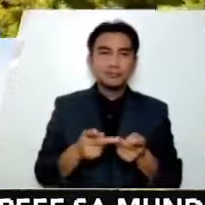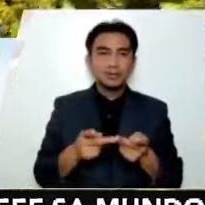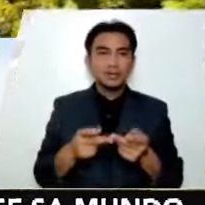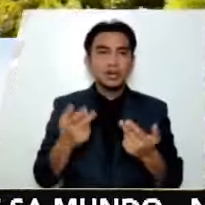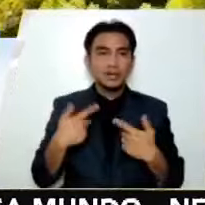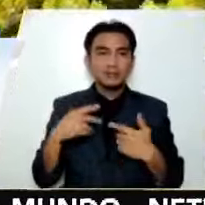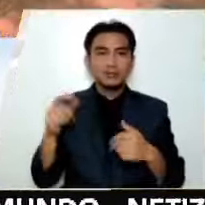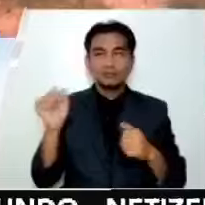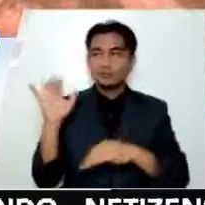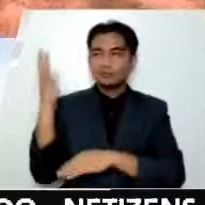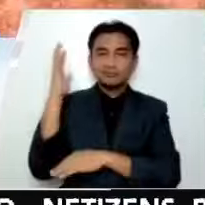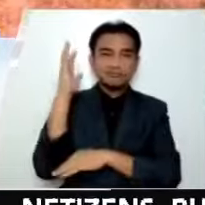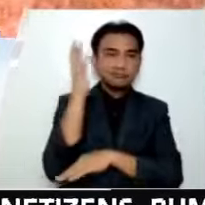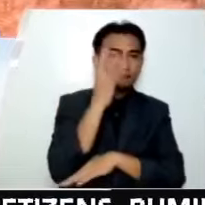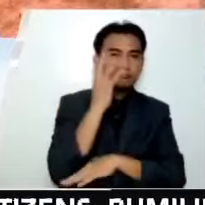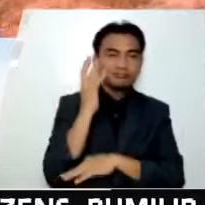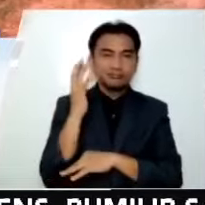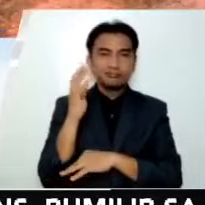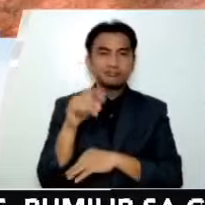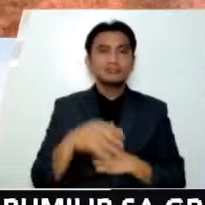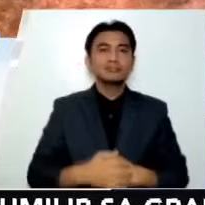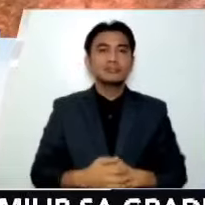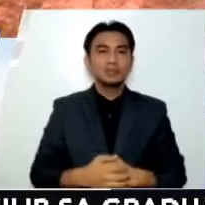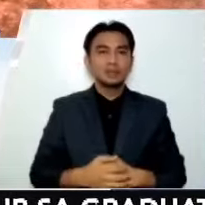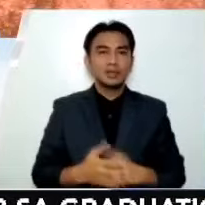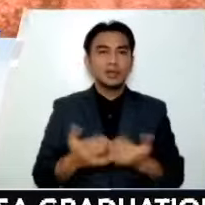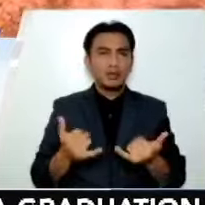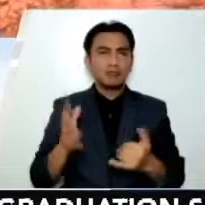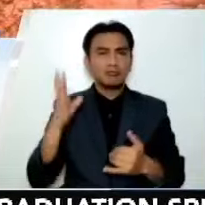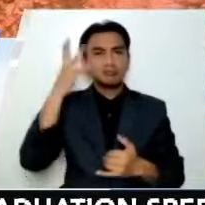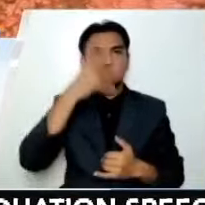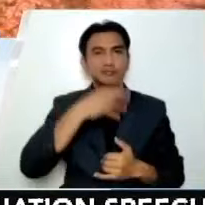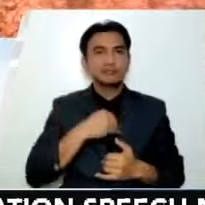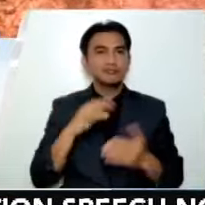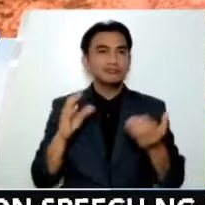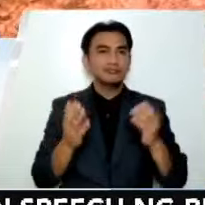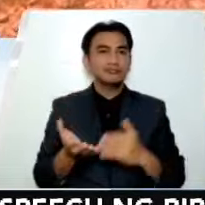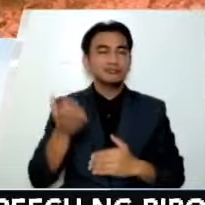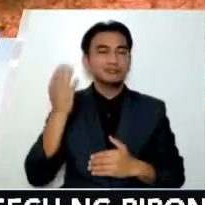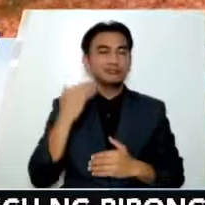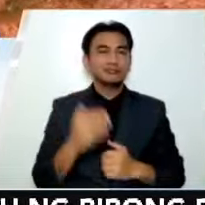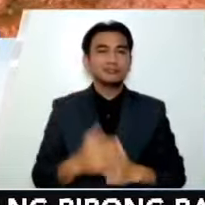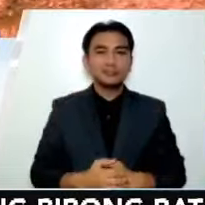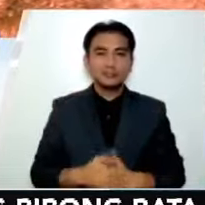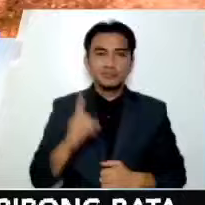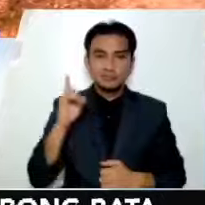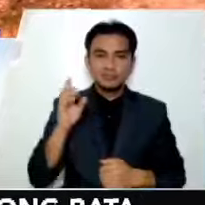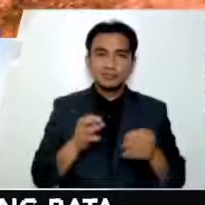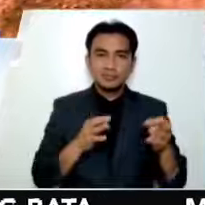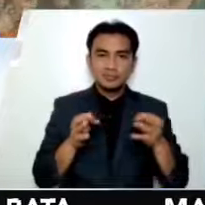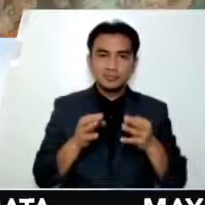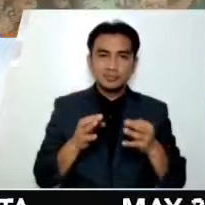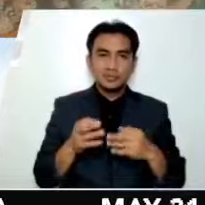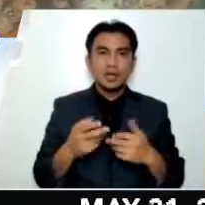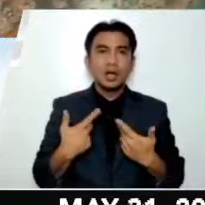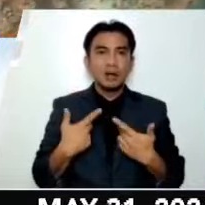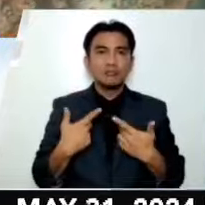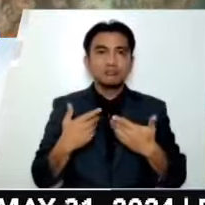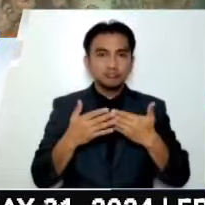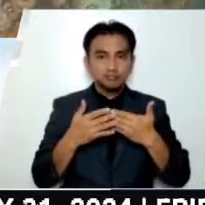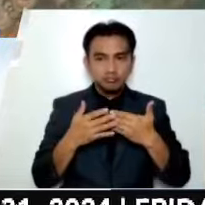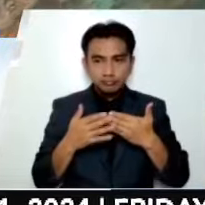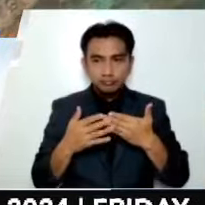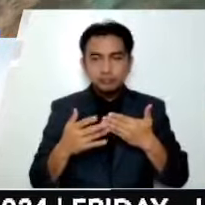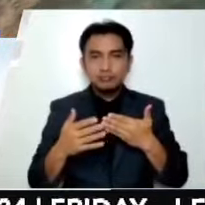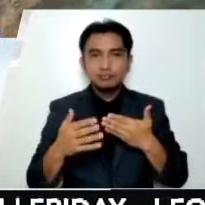kumpara sa dati. The unfortunate thing or the sad thing talaga is habang tumatagal, habang lumilipas